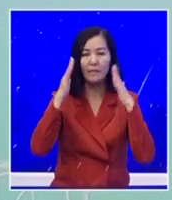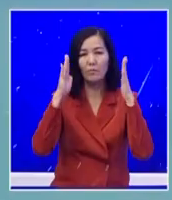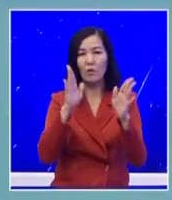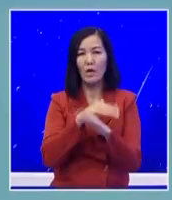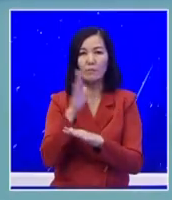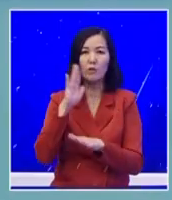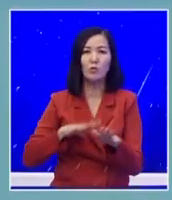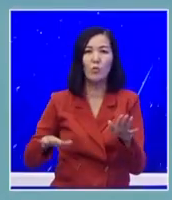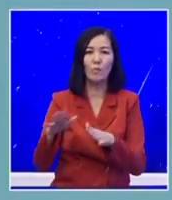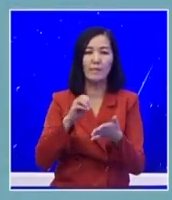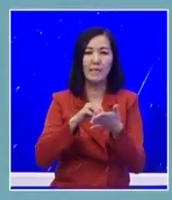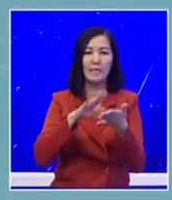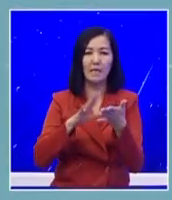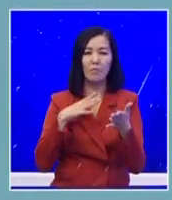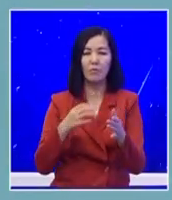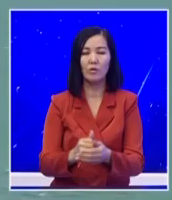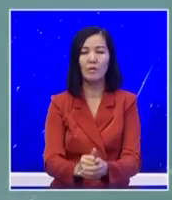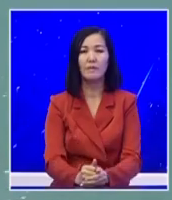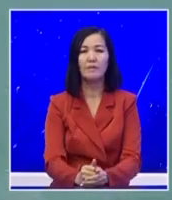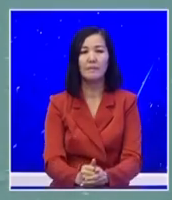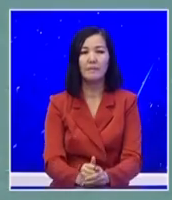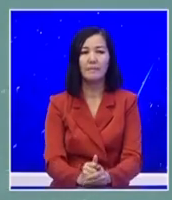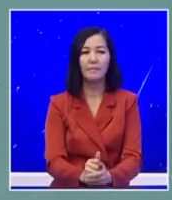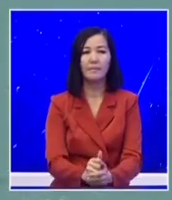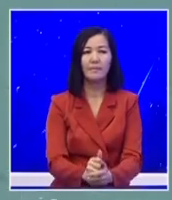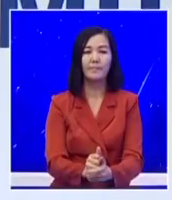бөлігі Қапшағай су қоймасында тіркеліп отыр.